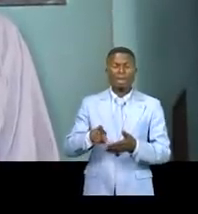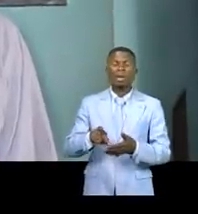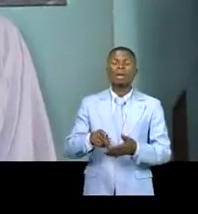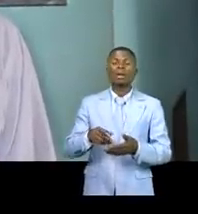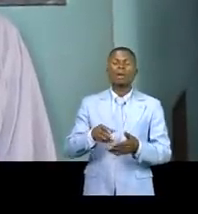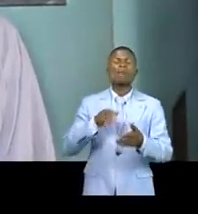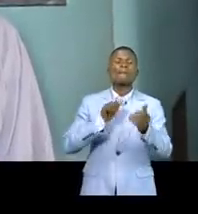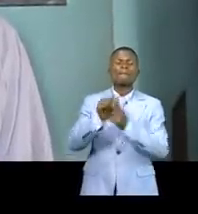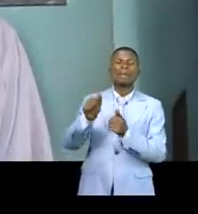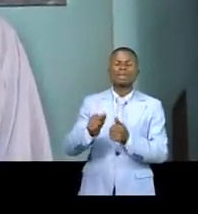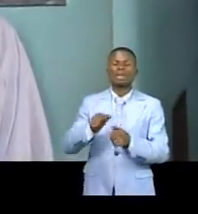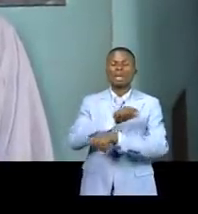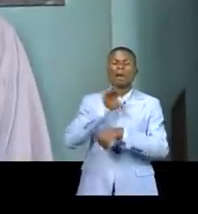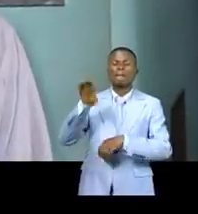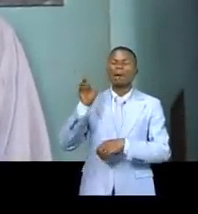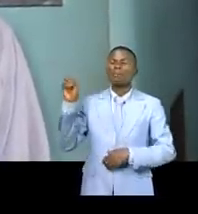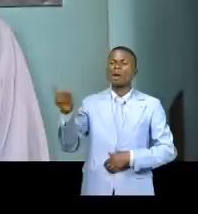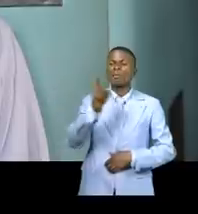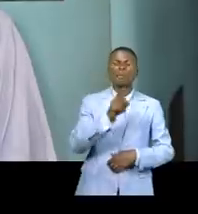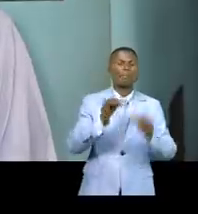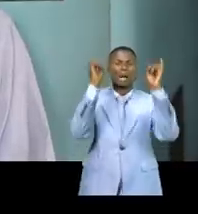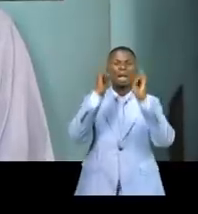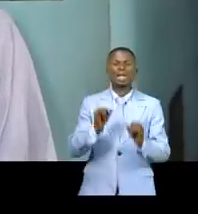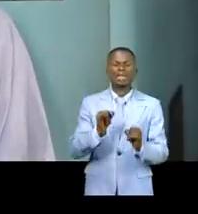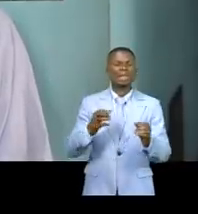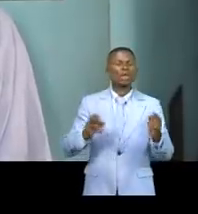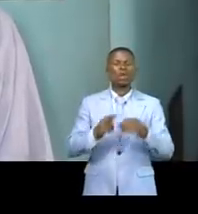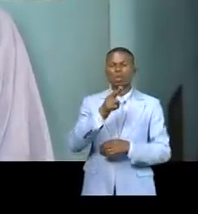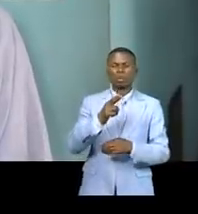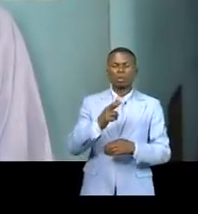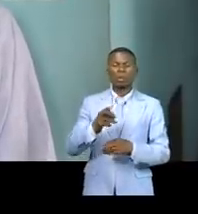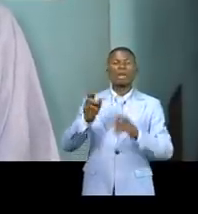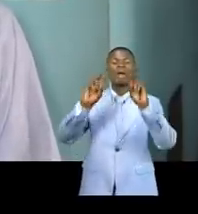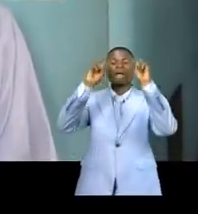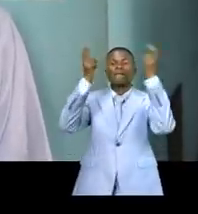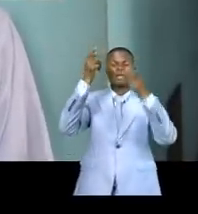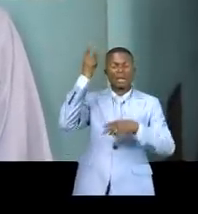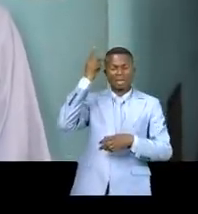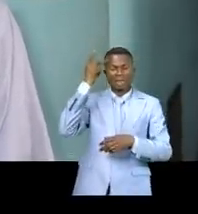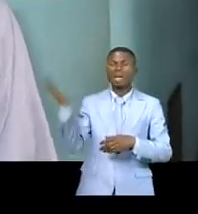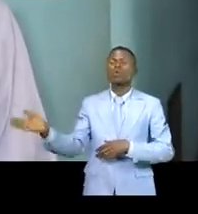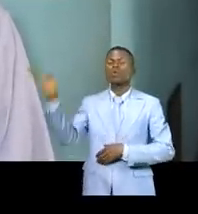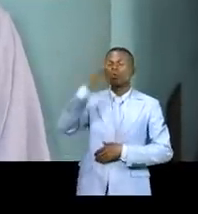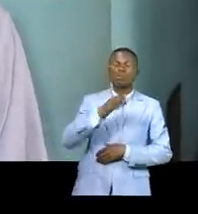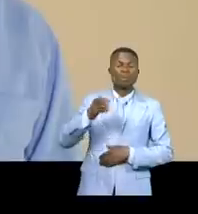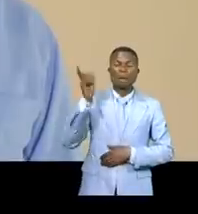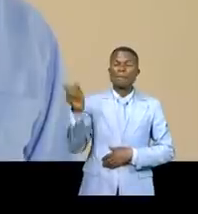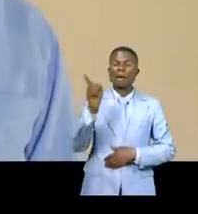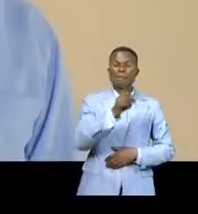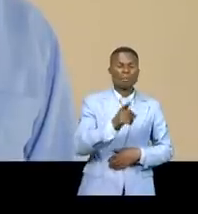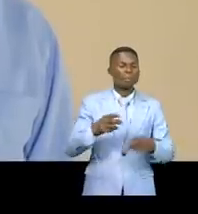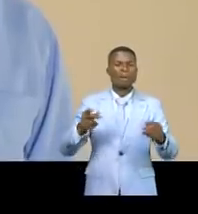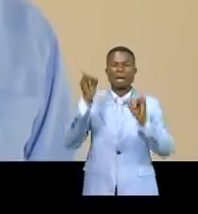dans autant des agences. Il n'y a pas connexion. Puis vous pouvez tourner toute la ville de Kinshasa, vous passez toute la journée comme ça sans avoir l'argent. C'est